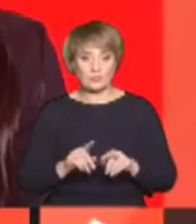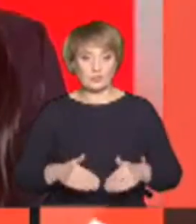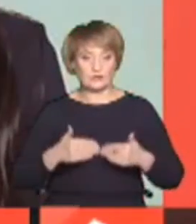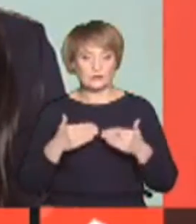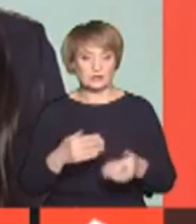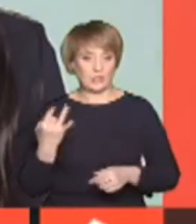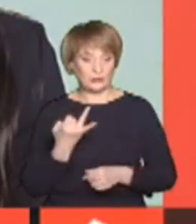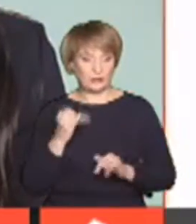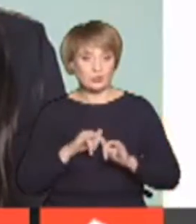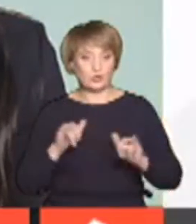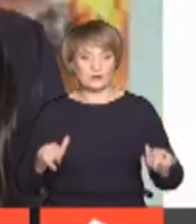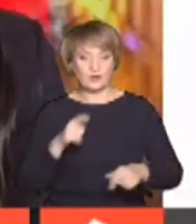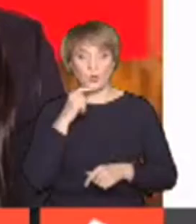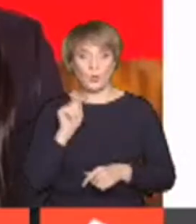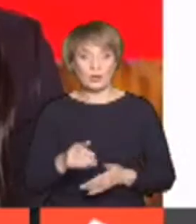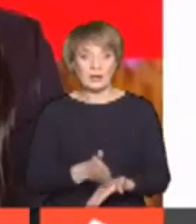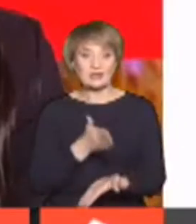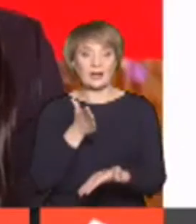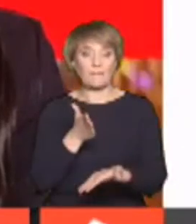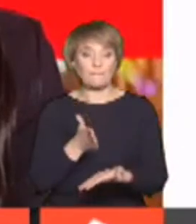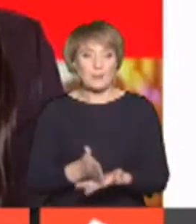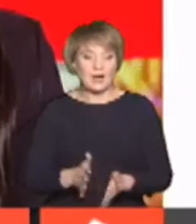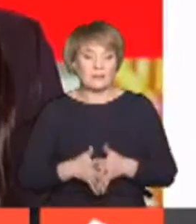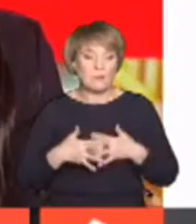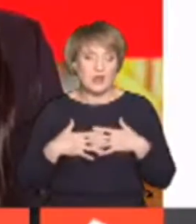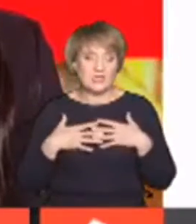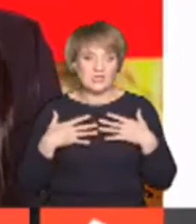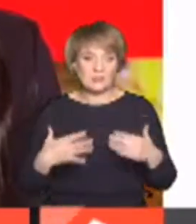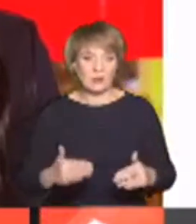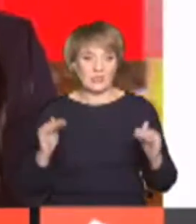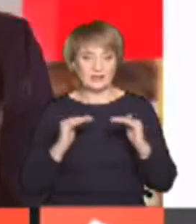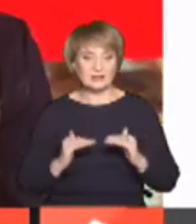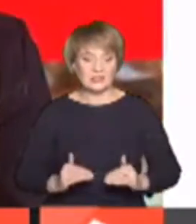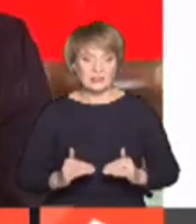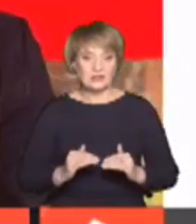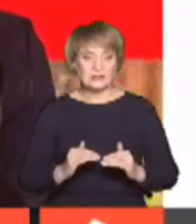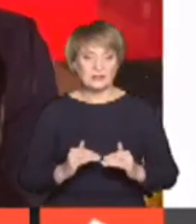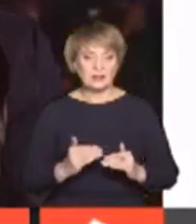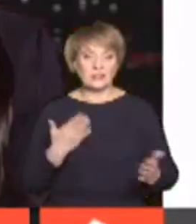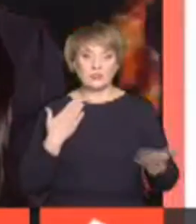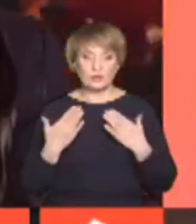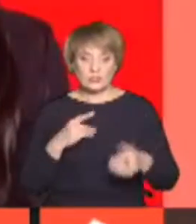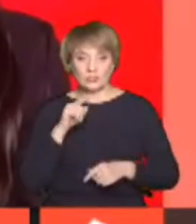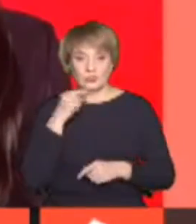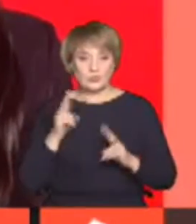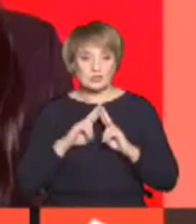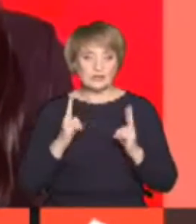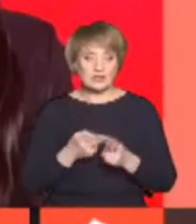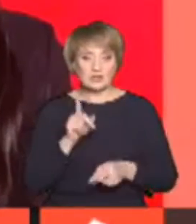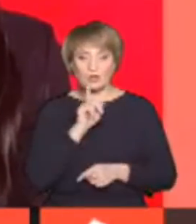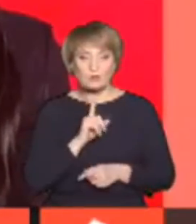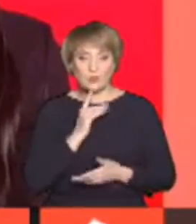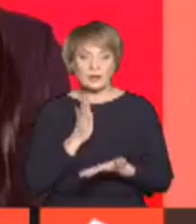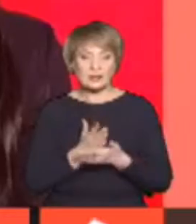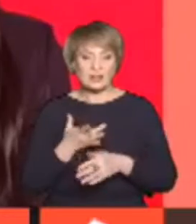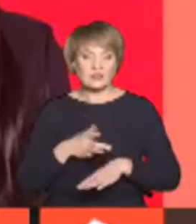історичного розвитку, Україна має максимально знизити будь-які стосунки з Російською Федерацією, поки є